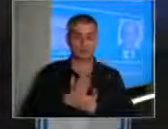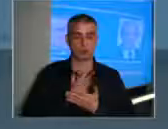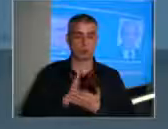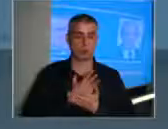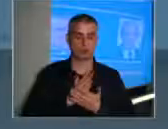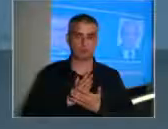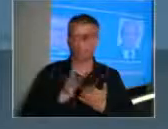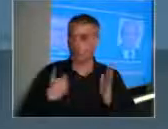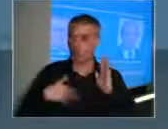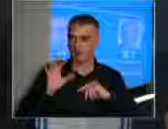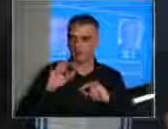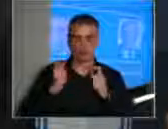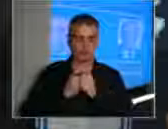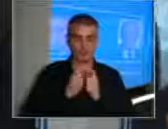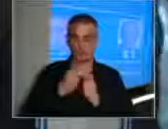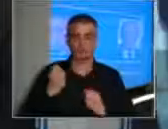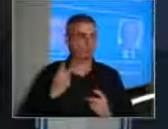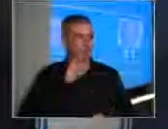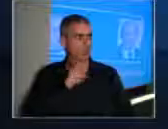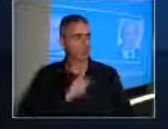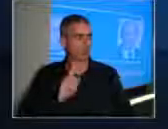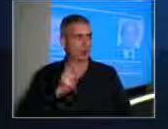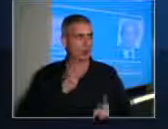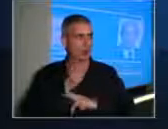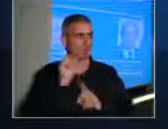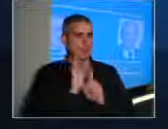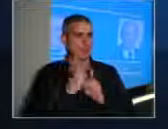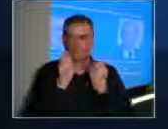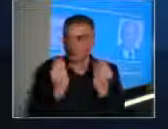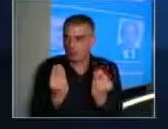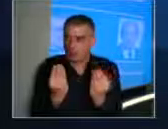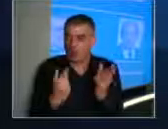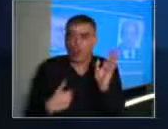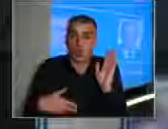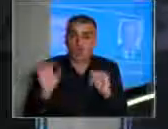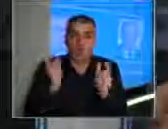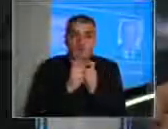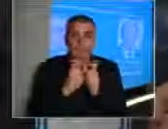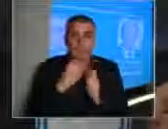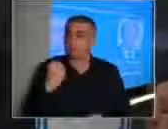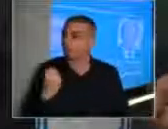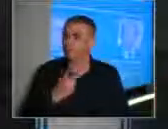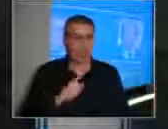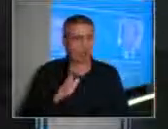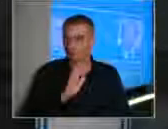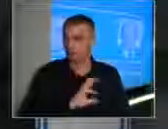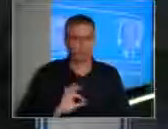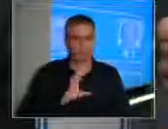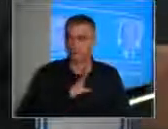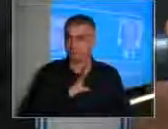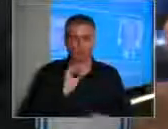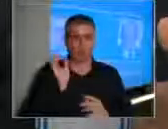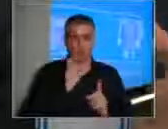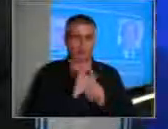לזה מאוד פשוטה. רוב מוחלט של מפלגות הימין. אבל יכול להיות שהוא לא יעבור את אחוז החסימה. שנייה, רוב מוחלט של מפלגות הימין הם לא באזור בכלל סיכון של